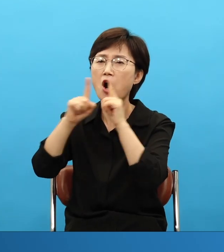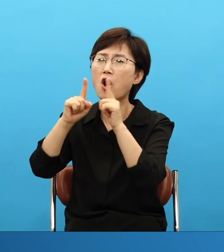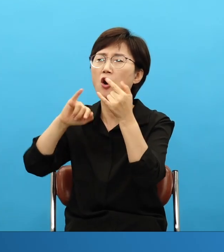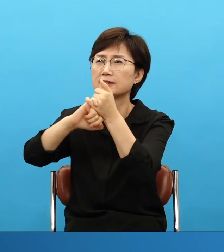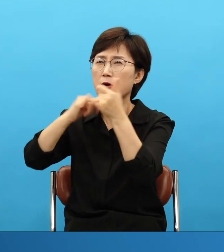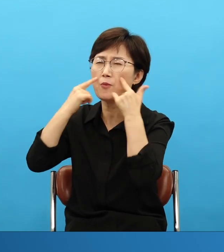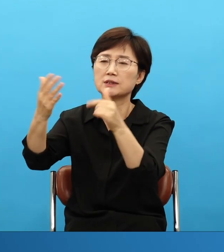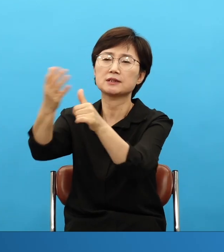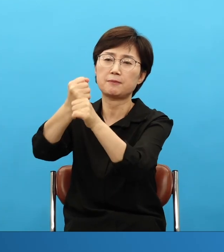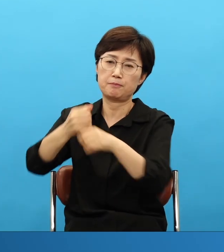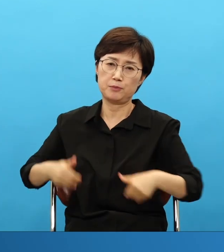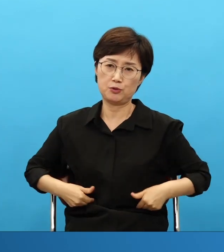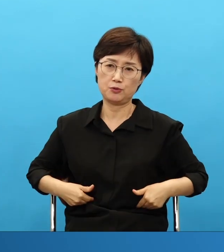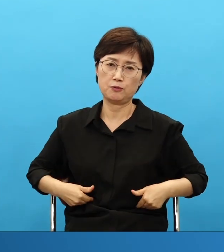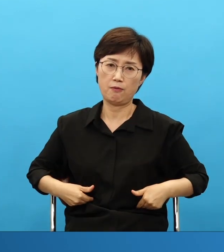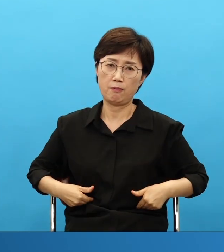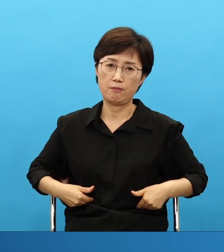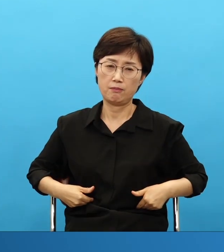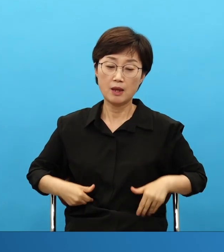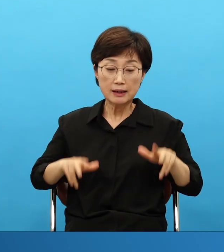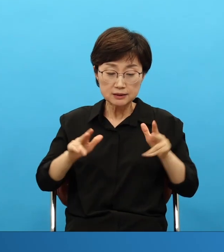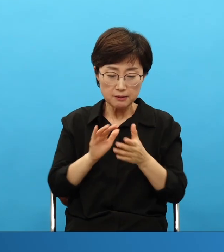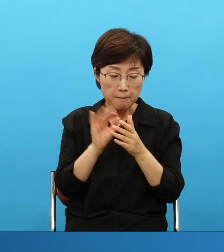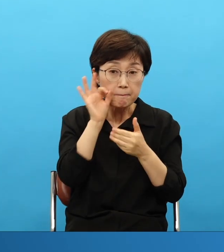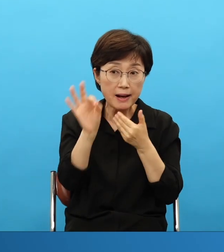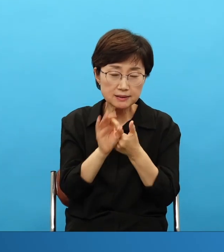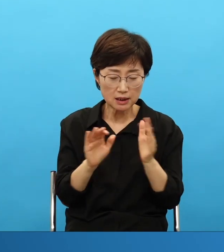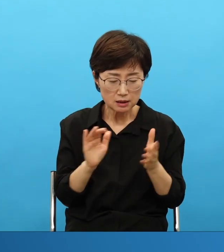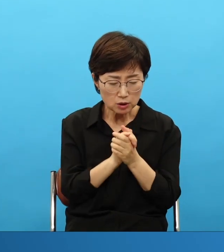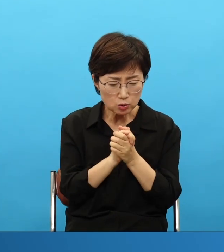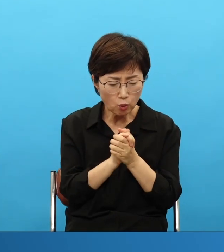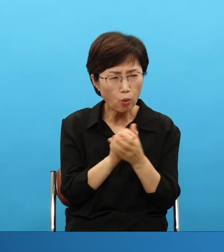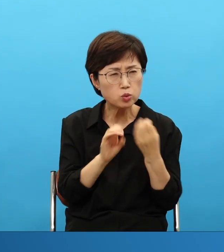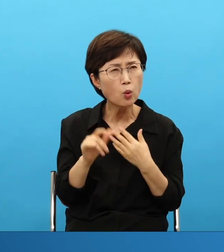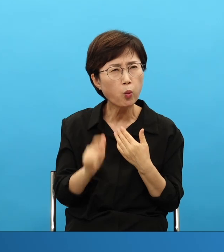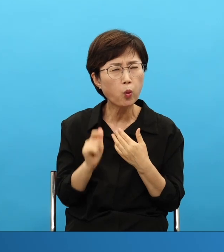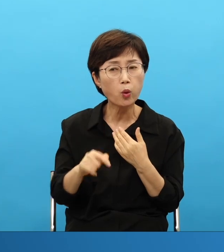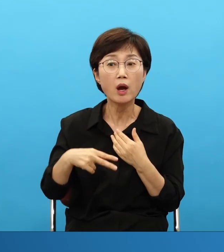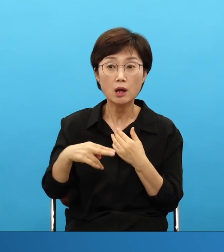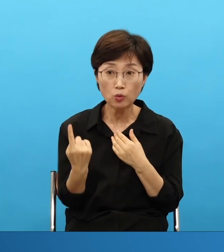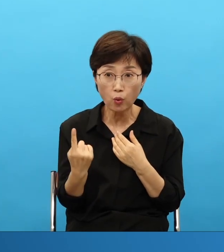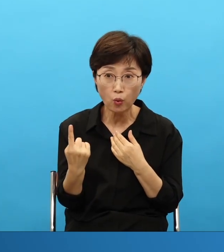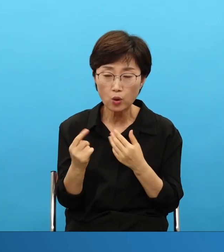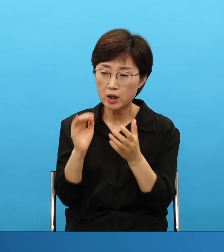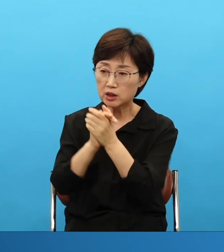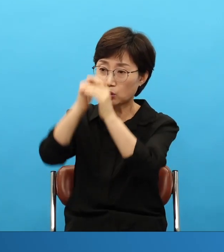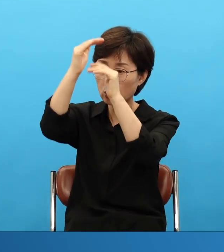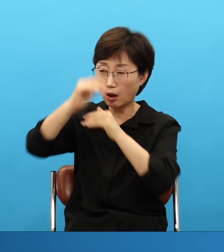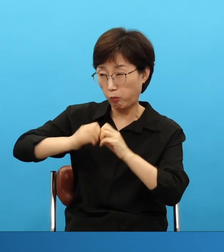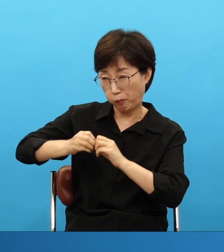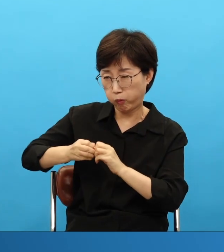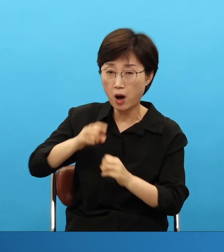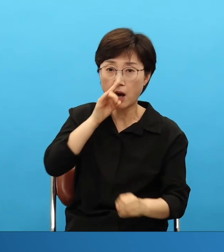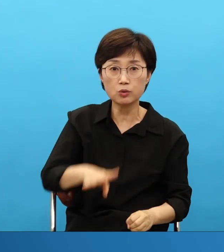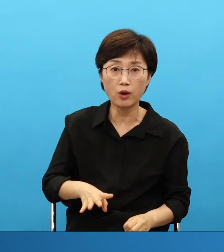그죠 기도가 지금 응답 안도 우리는 올바른 기도를 해야 되는